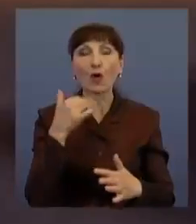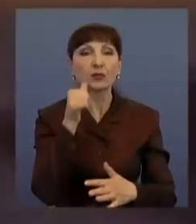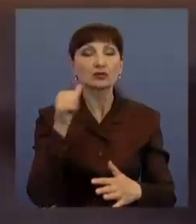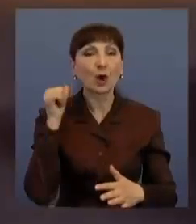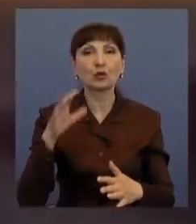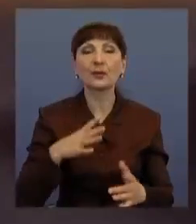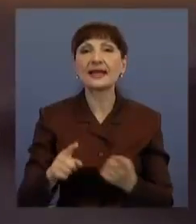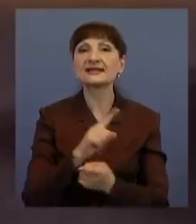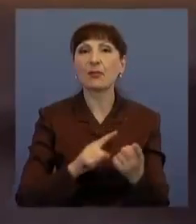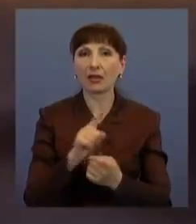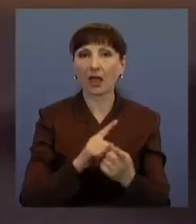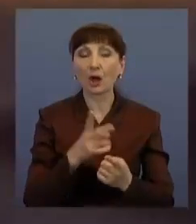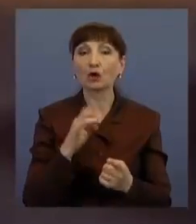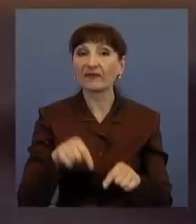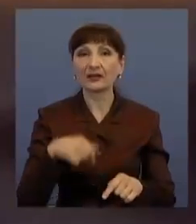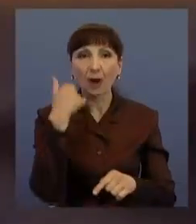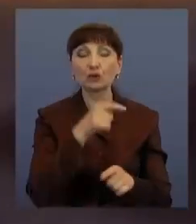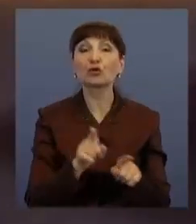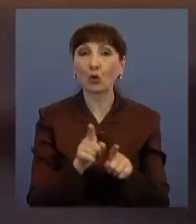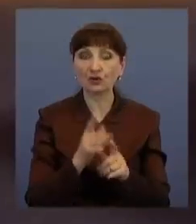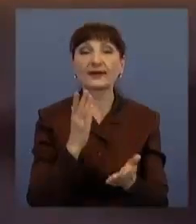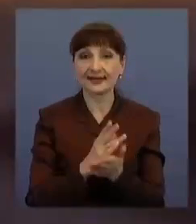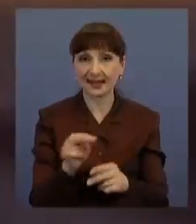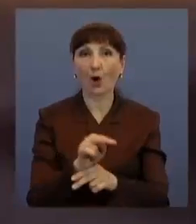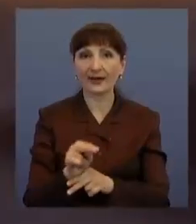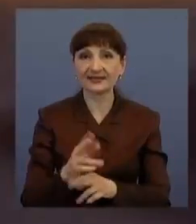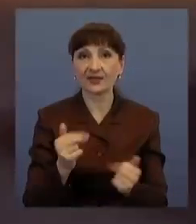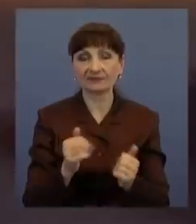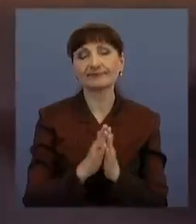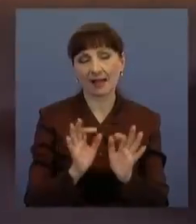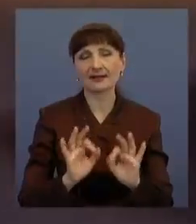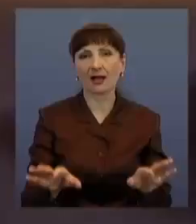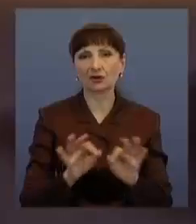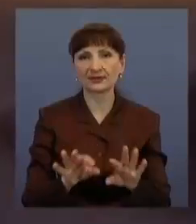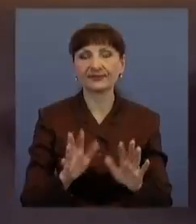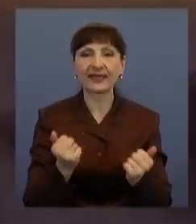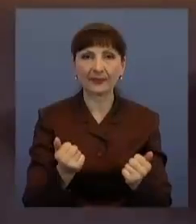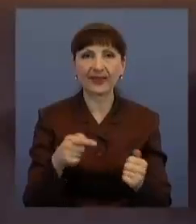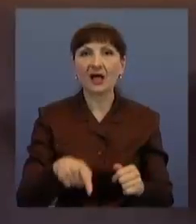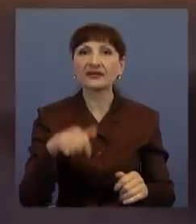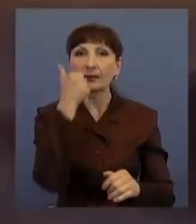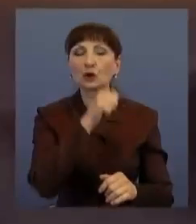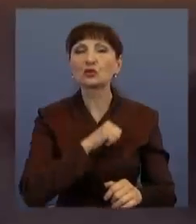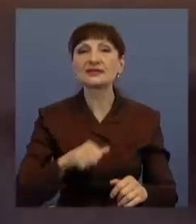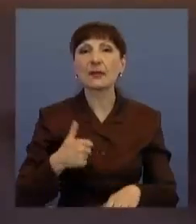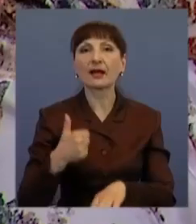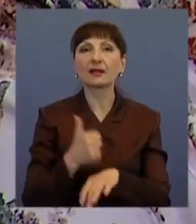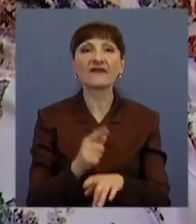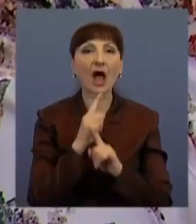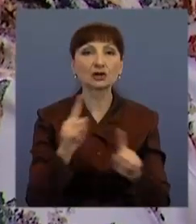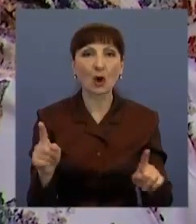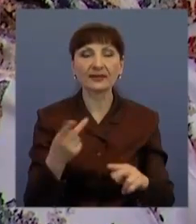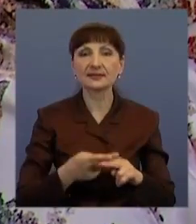году изменений, но в этом году тоже есть коррективы. Расскажите. Да, здесь в этом году самая главная особенность –